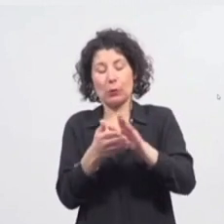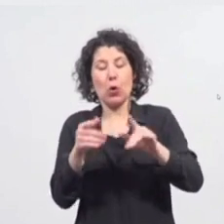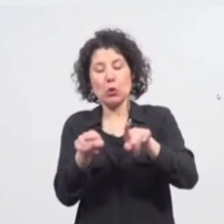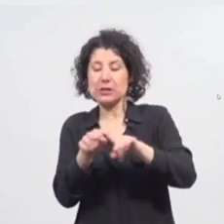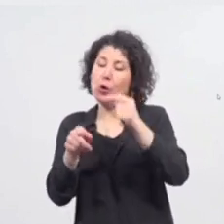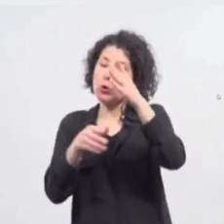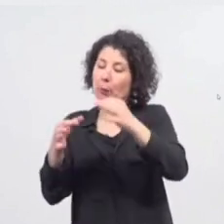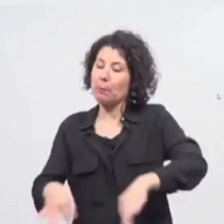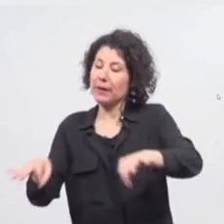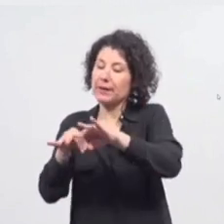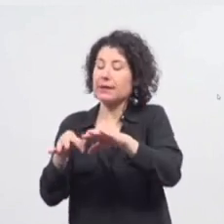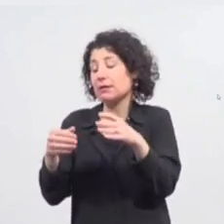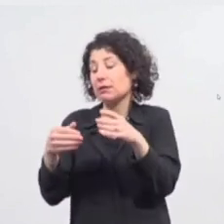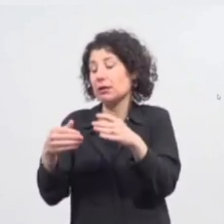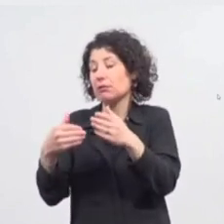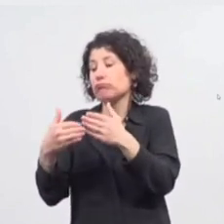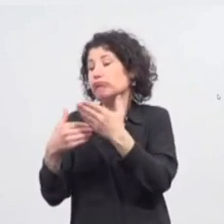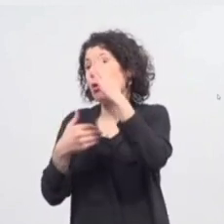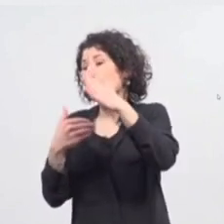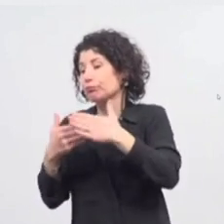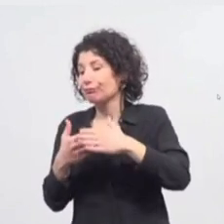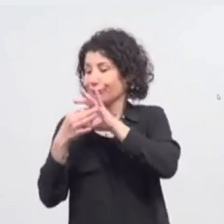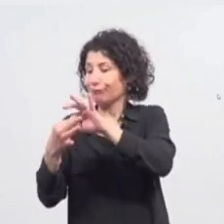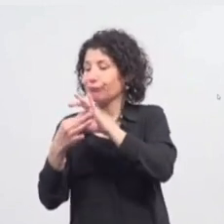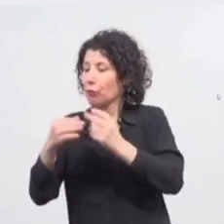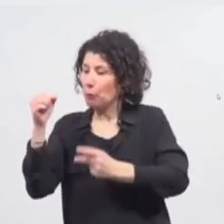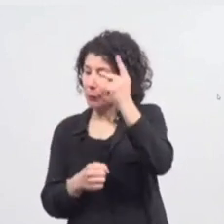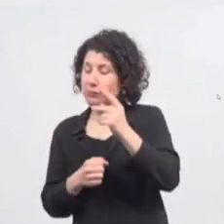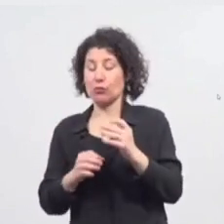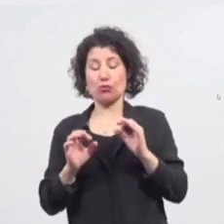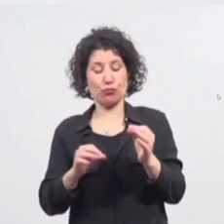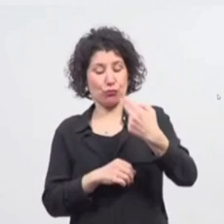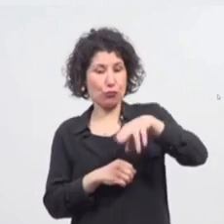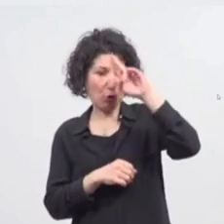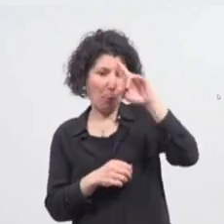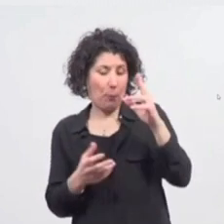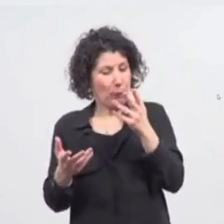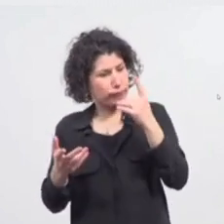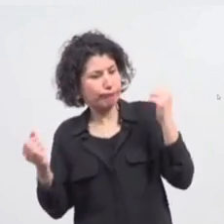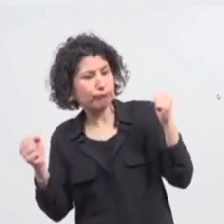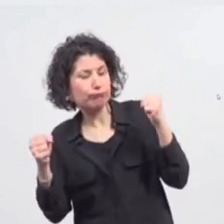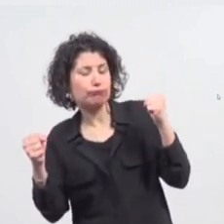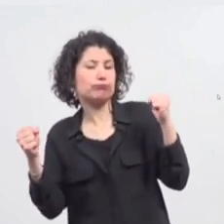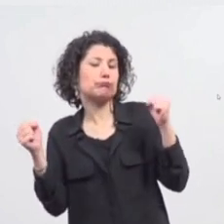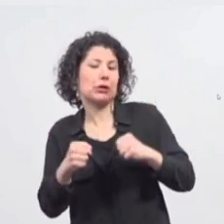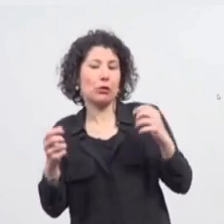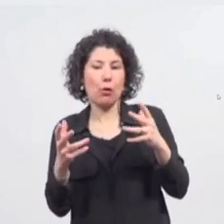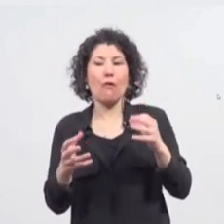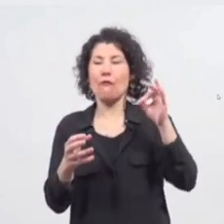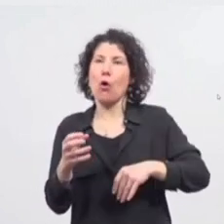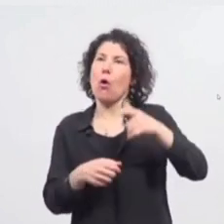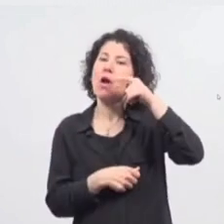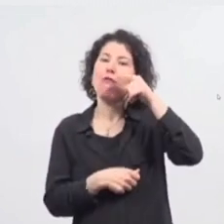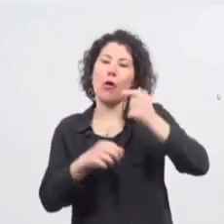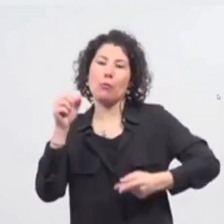de notre réunion aujourd'hui, nous étions d'accord que des efforts supplémentaires sont nécessaires pour mieux contrer